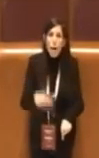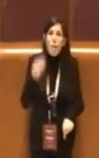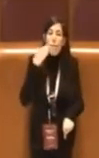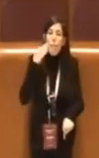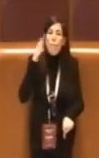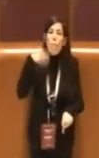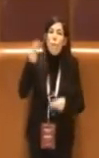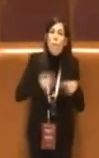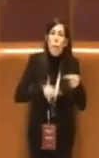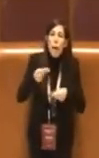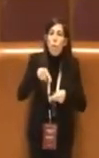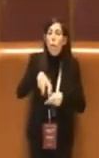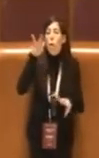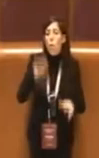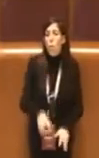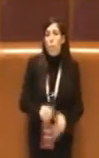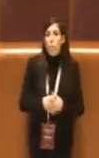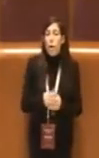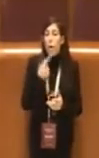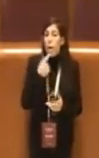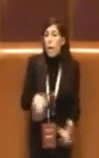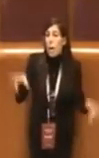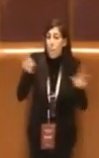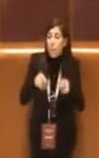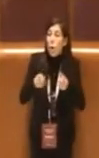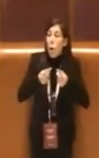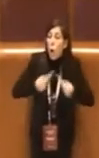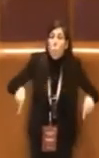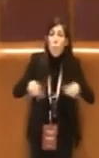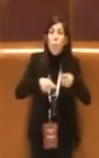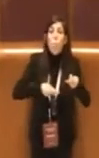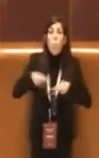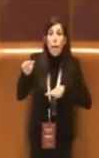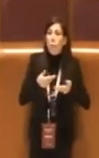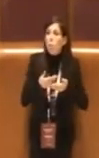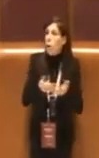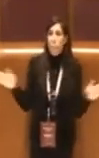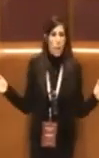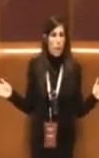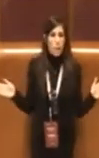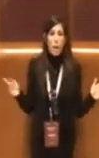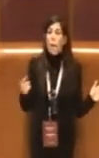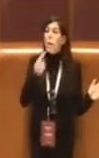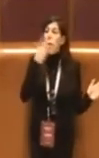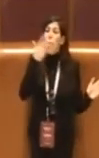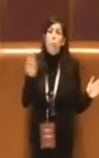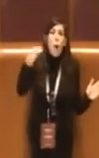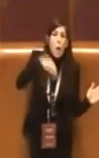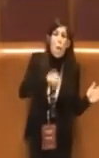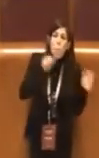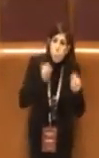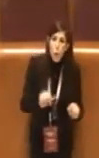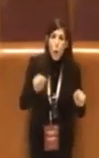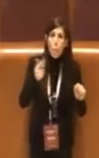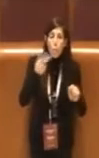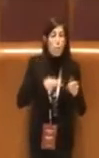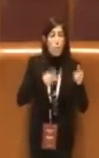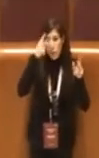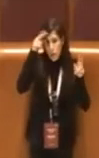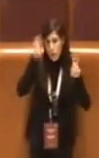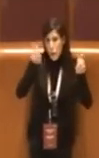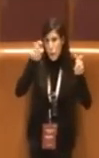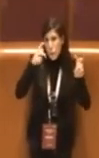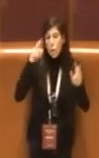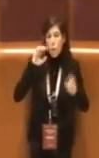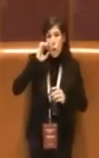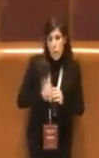detto e lo ribadisco, la Commissione Bilancio è aperta e accoglie, proprio perché tratta una materia particolarmente complessa, i